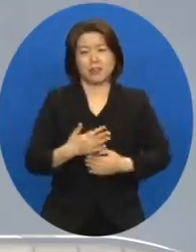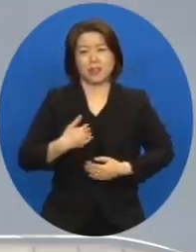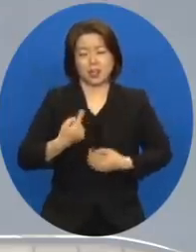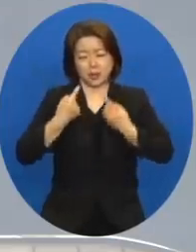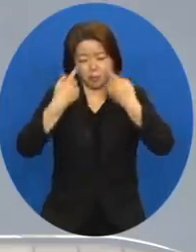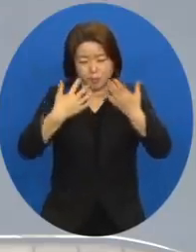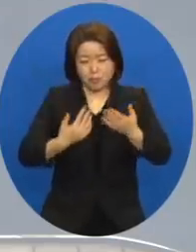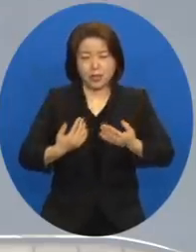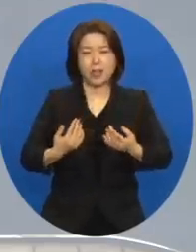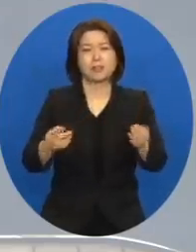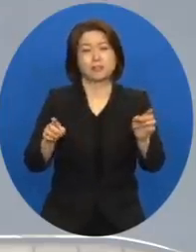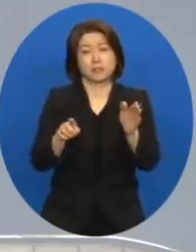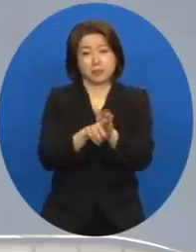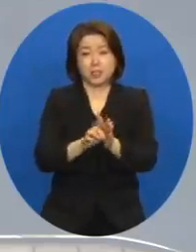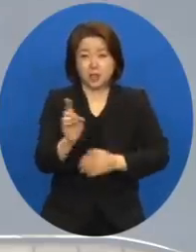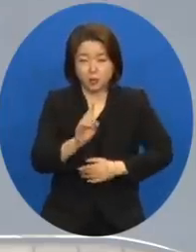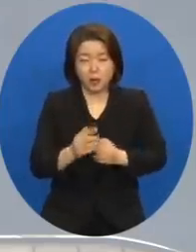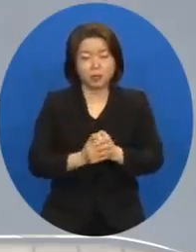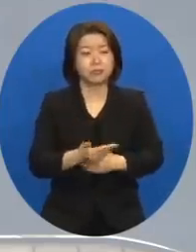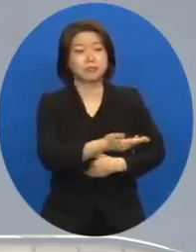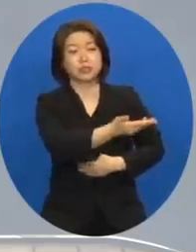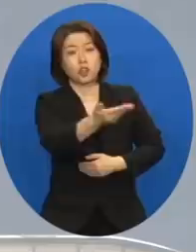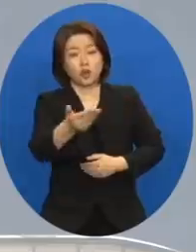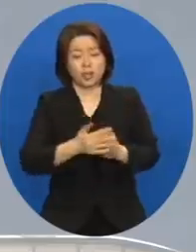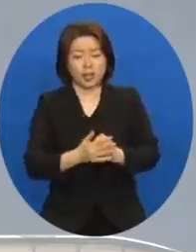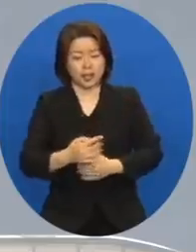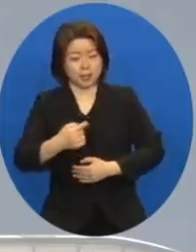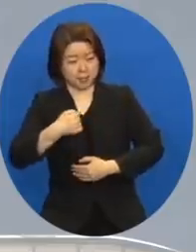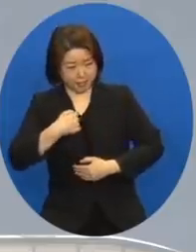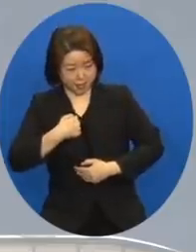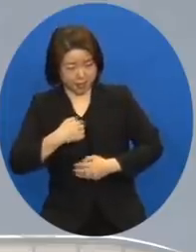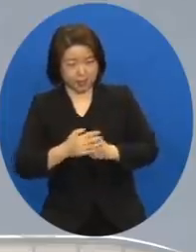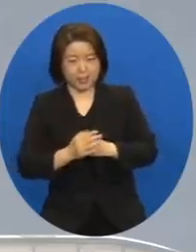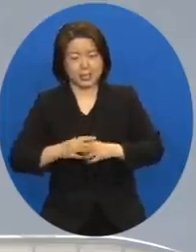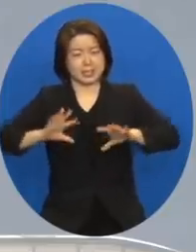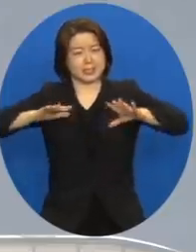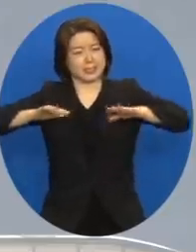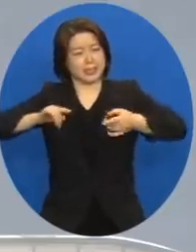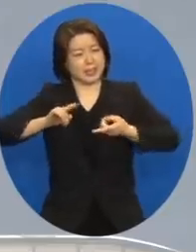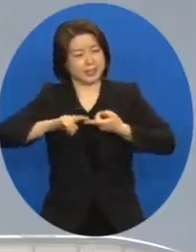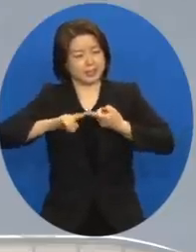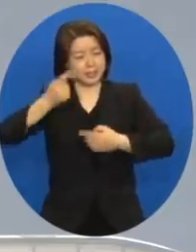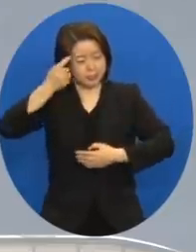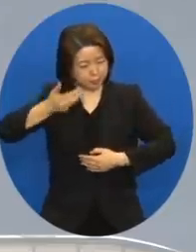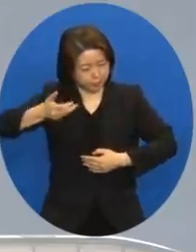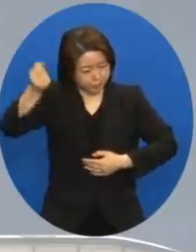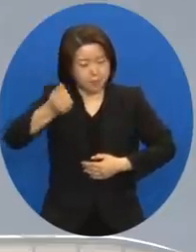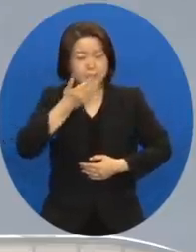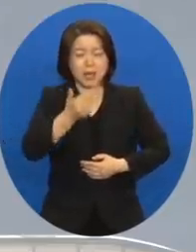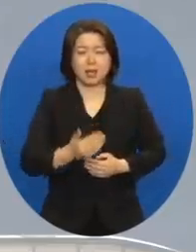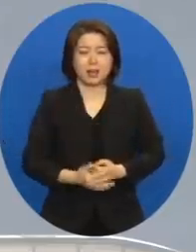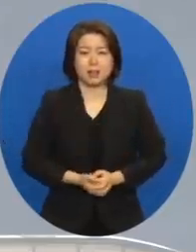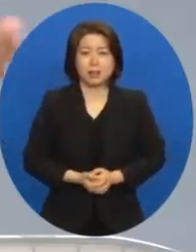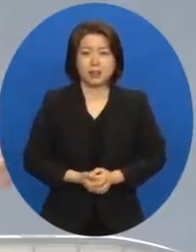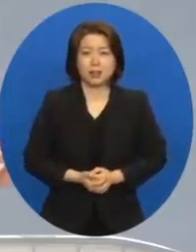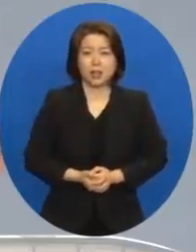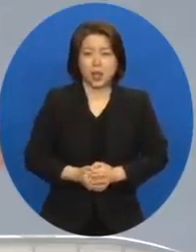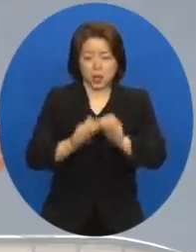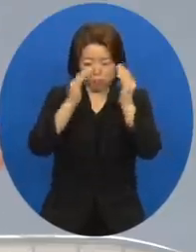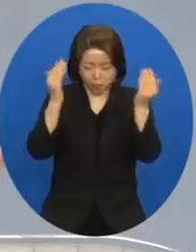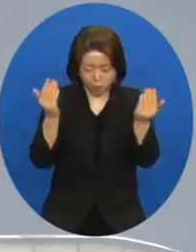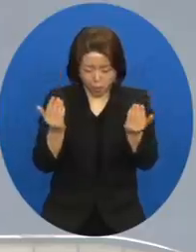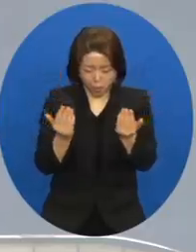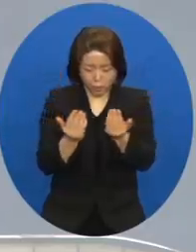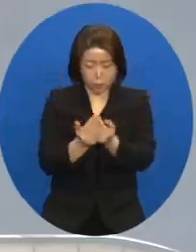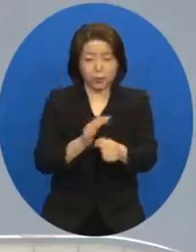확신하기 를 너희들이 나를 자랑스럽게 여기게 될 것이다 어둠을 다 알고